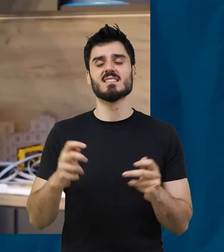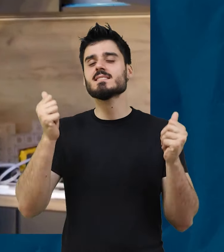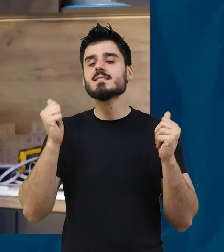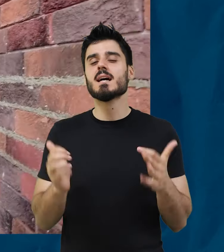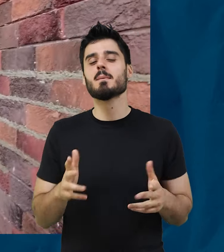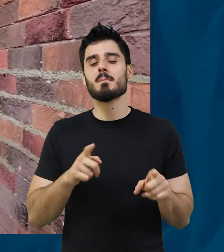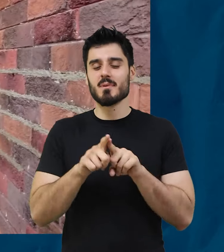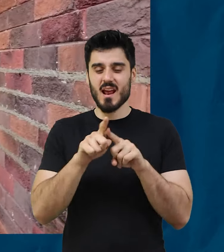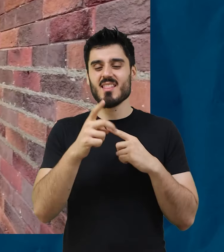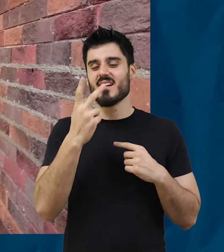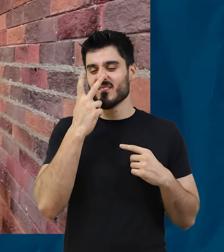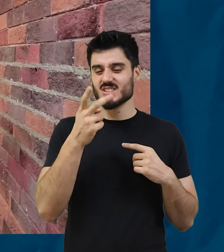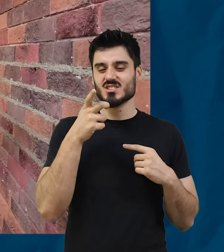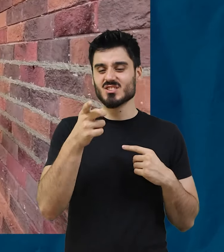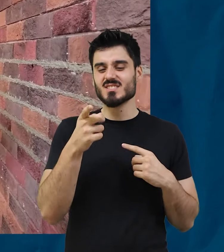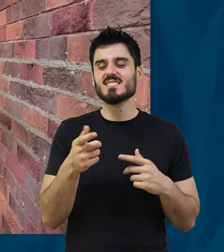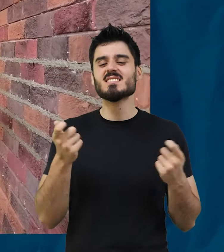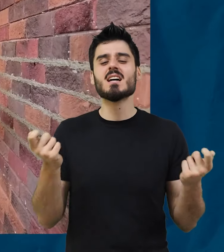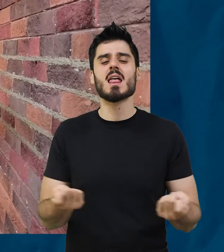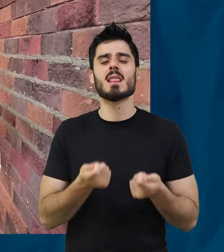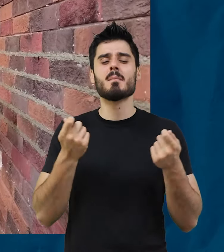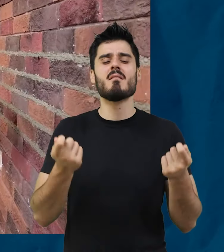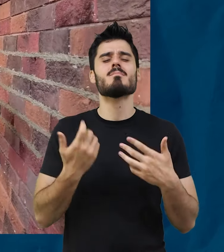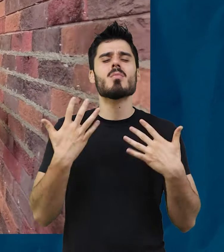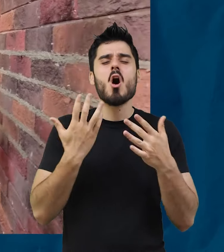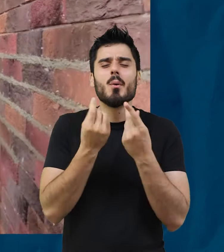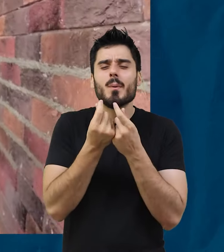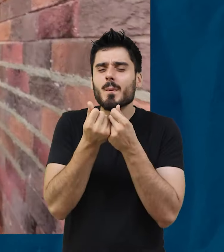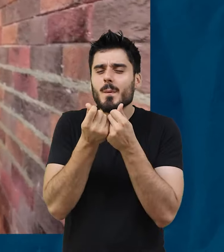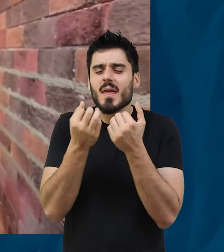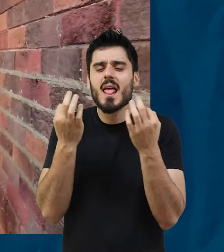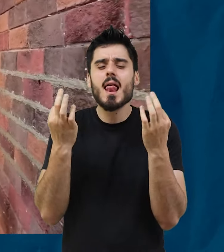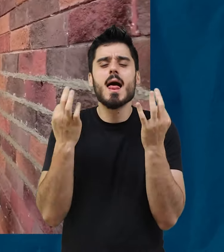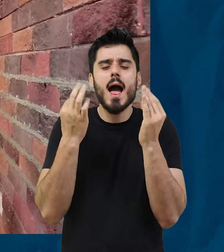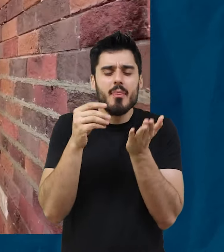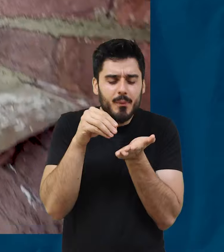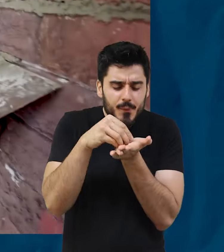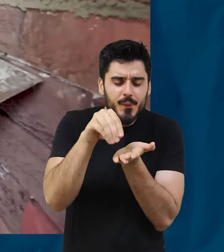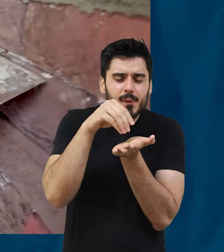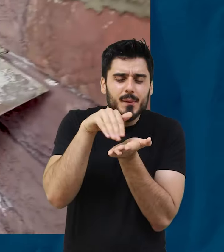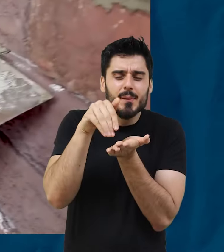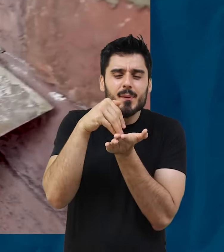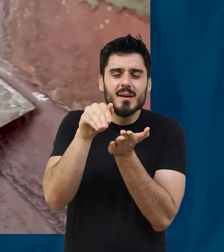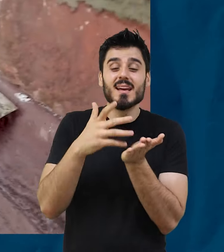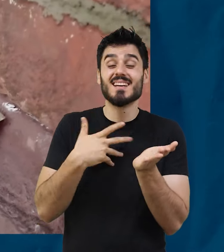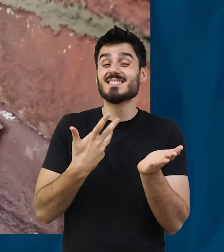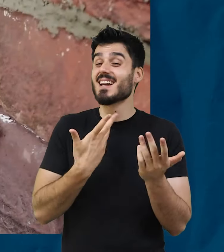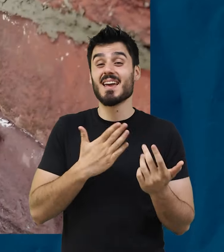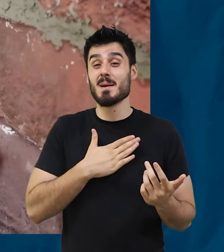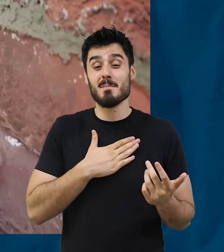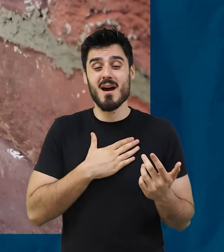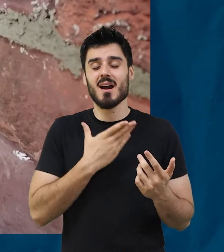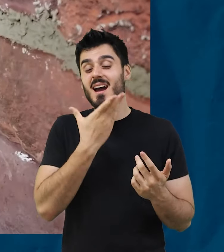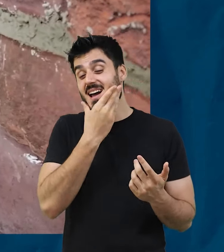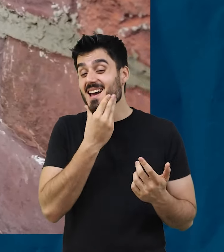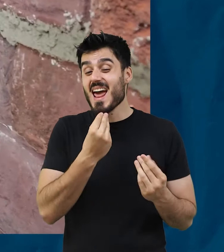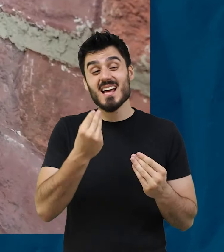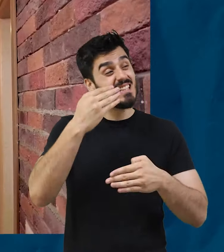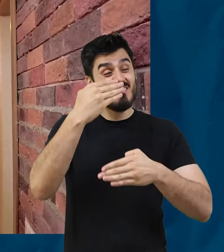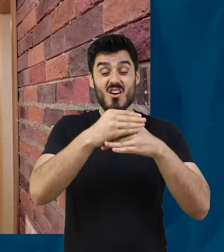Скъпи приятели, виждате, че се занимаваме с много финна и елегантна дейност. Всички вие искате да имате